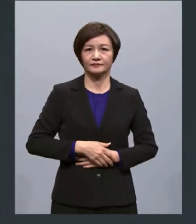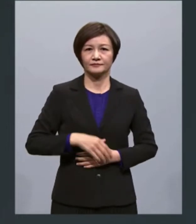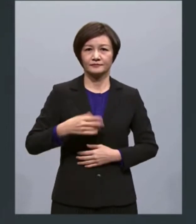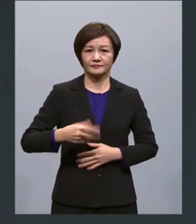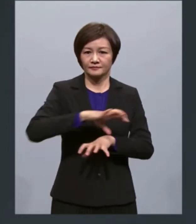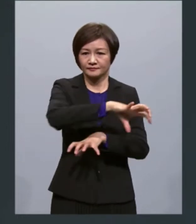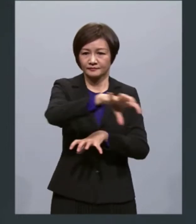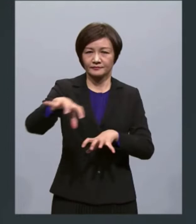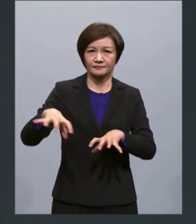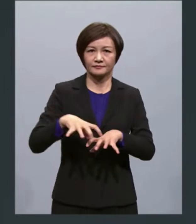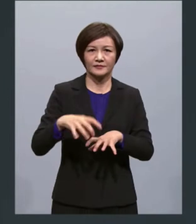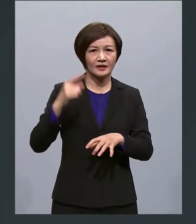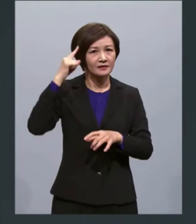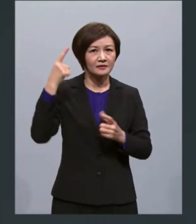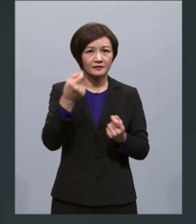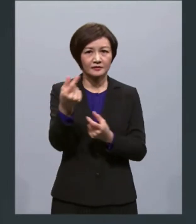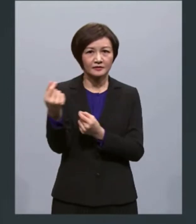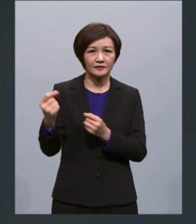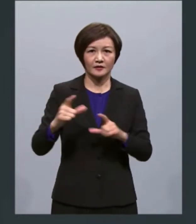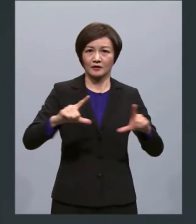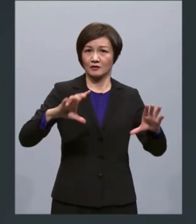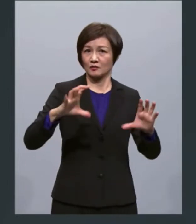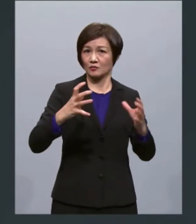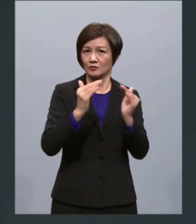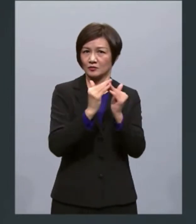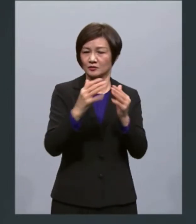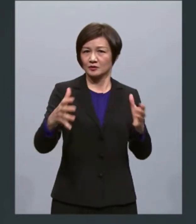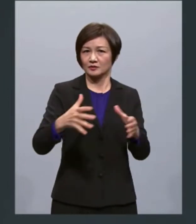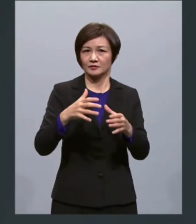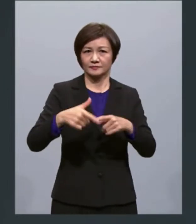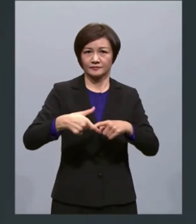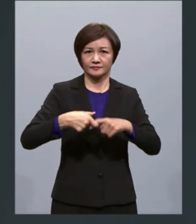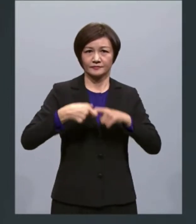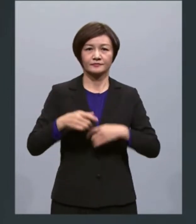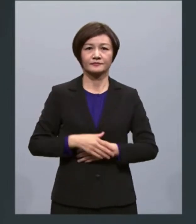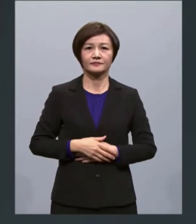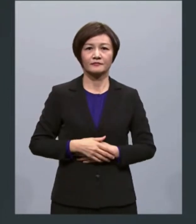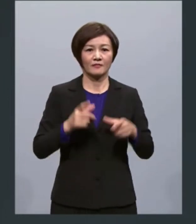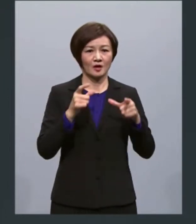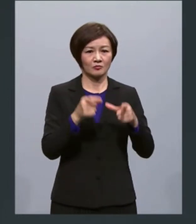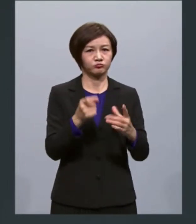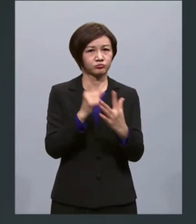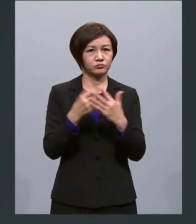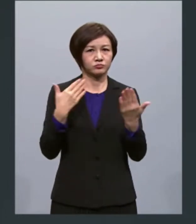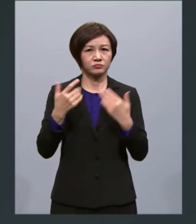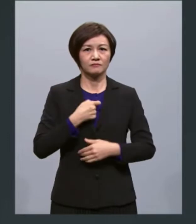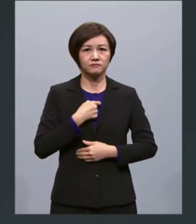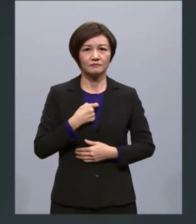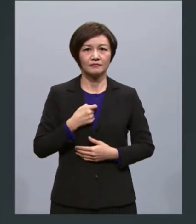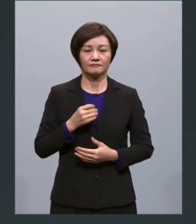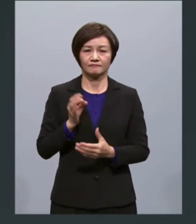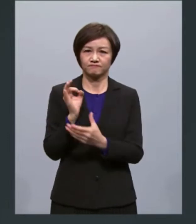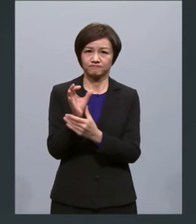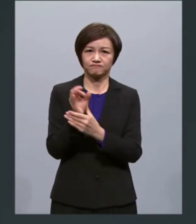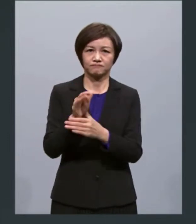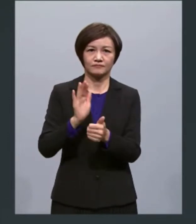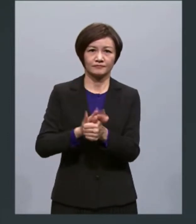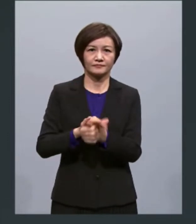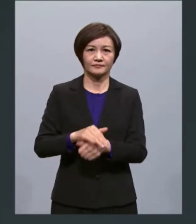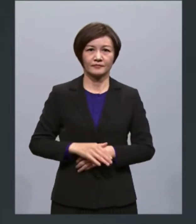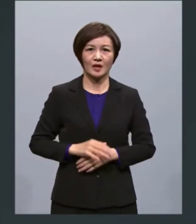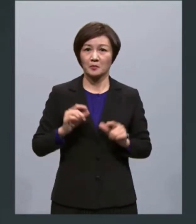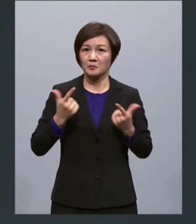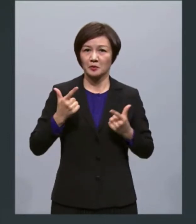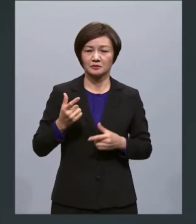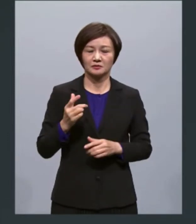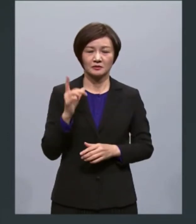的理念相同的大国共同合作，以公开透明的方式落实援助计划，以避免金